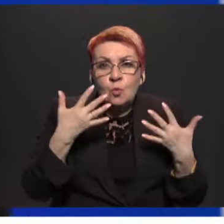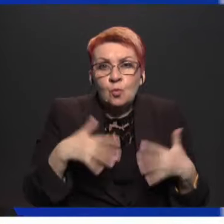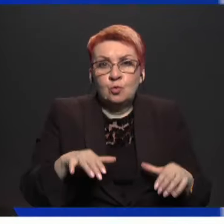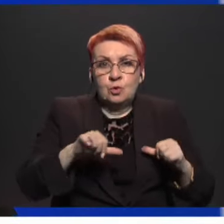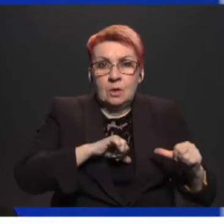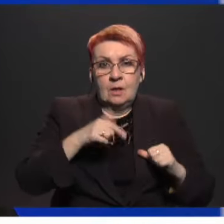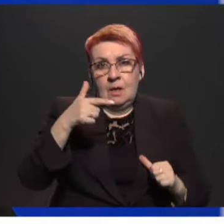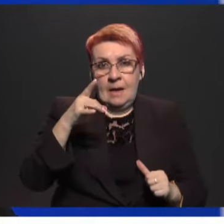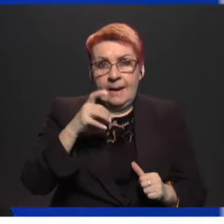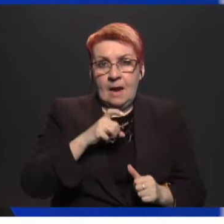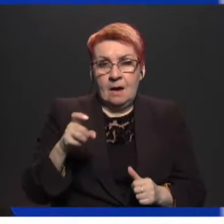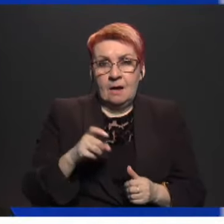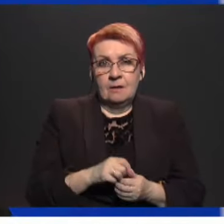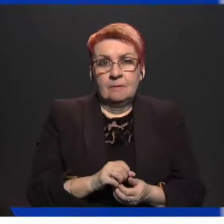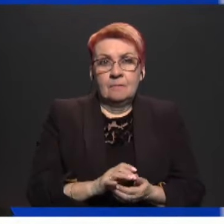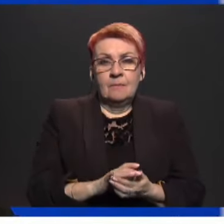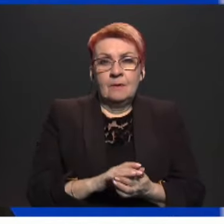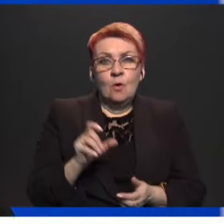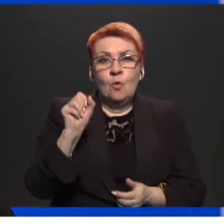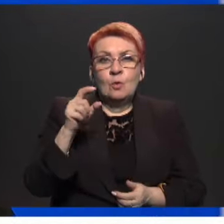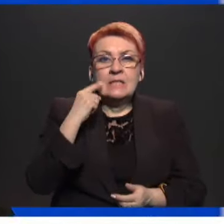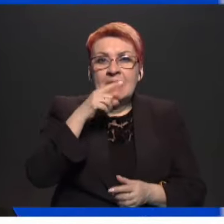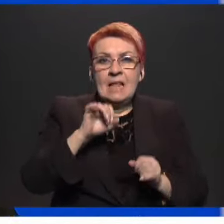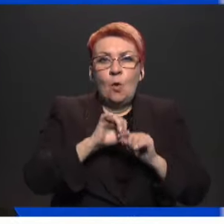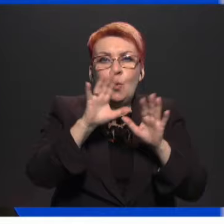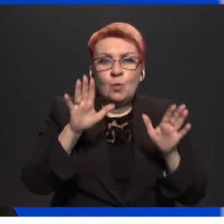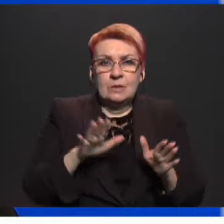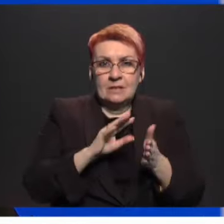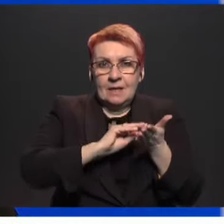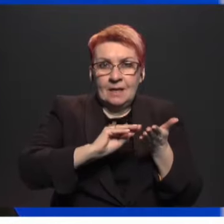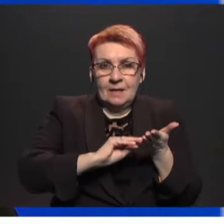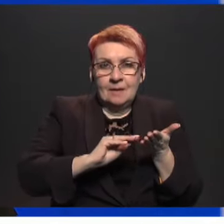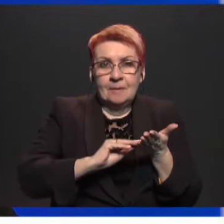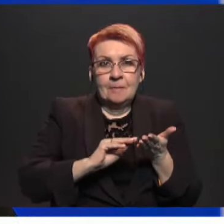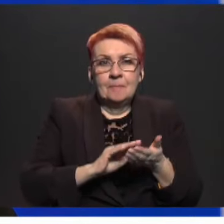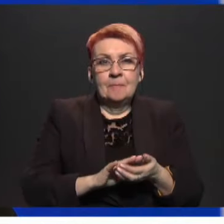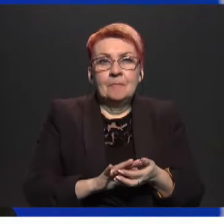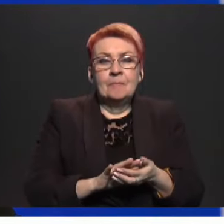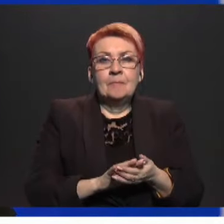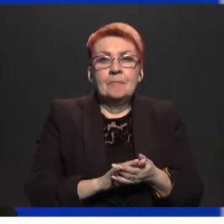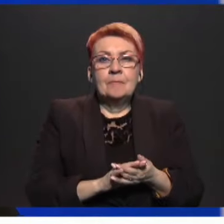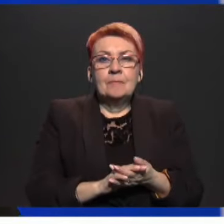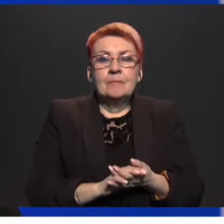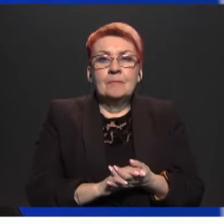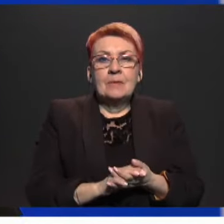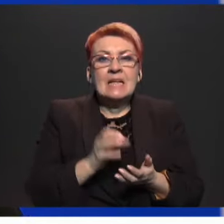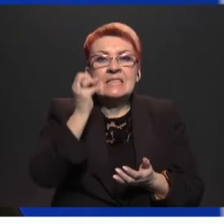того, вот у святителя Иоанна Златоуста в произведении, кажется, «Целомудрие» оно называется,